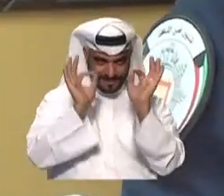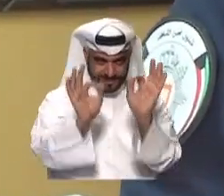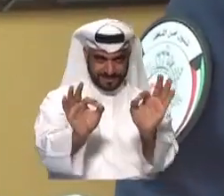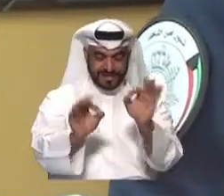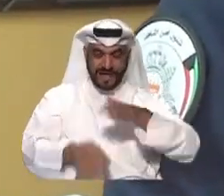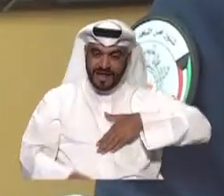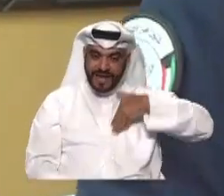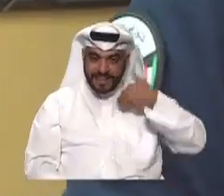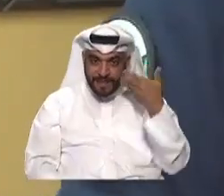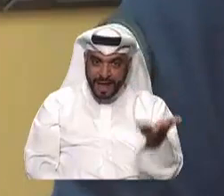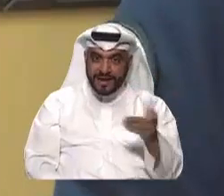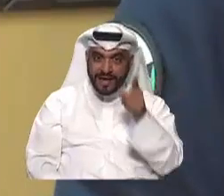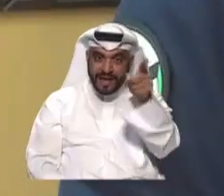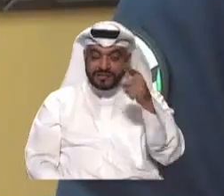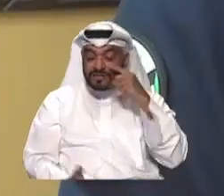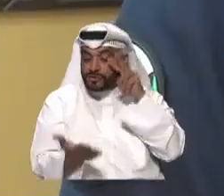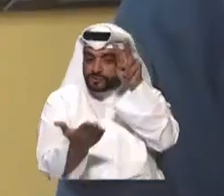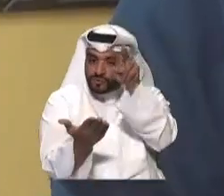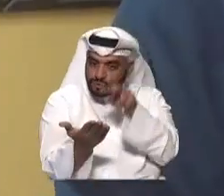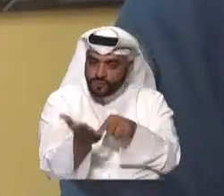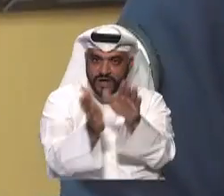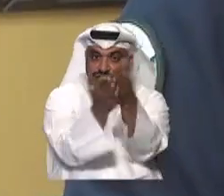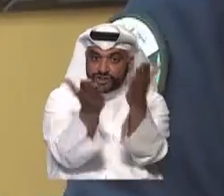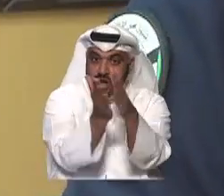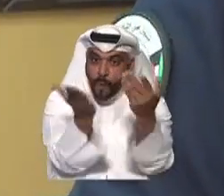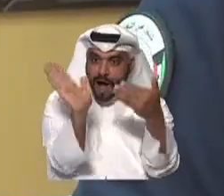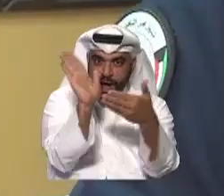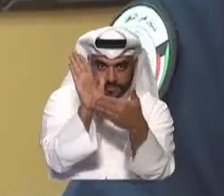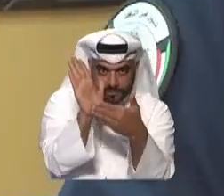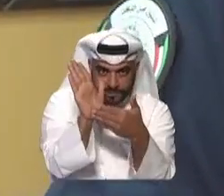الأخوان اللي موجودين يتأكد من الوثائق، يتأكد من